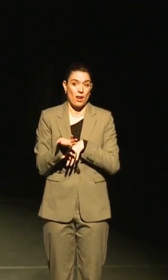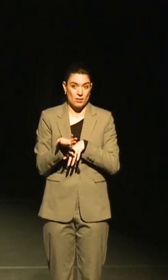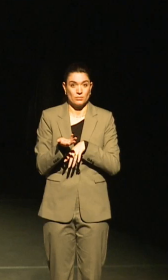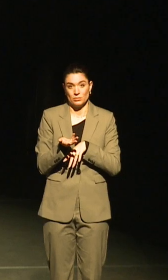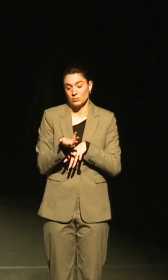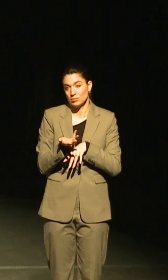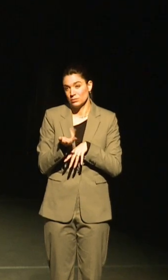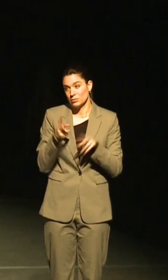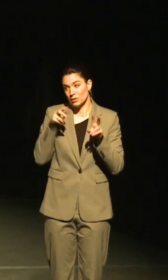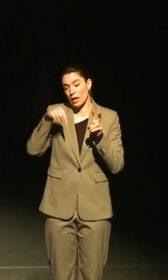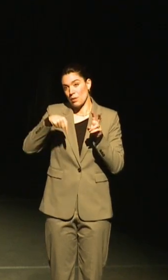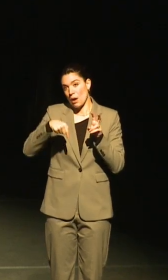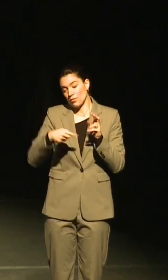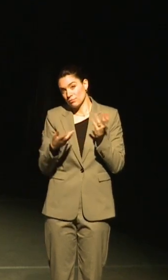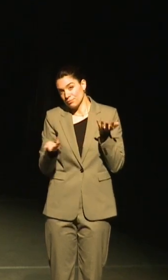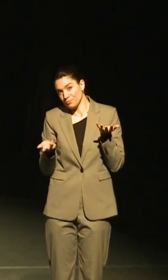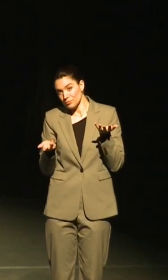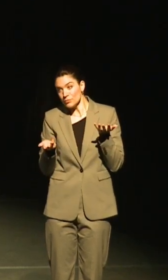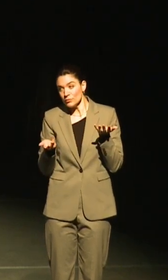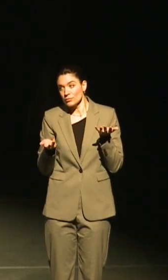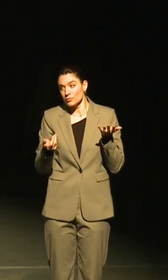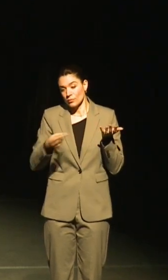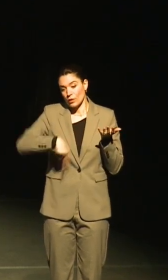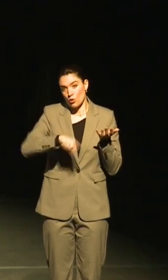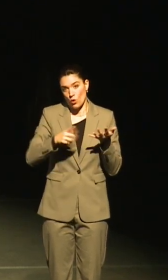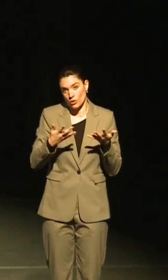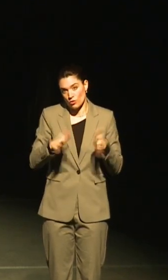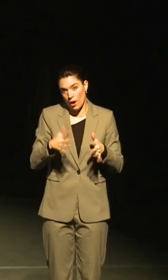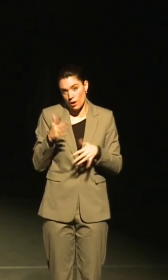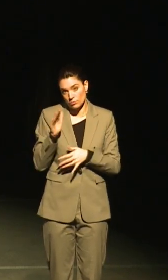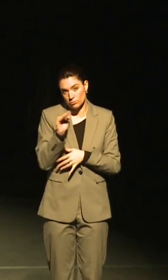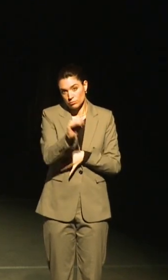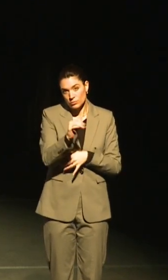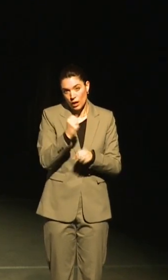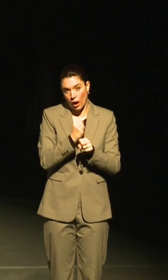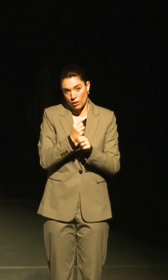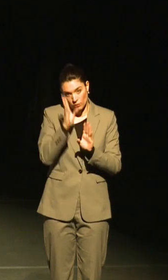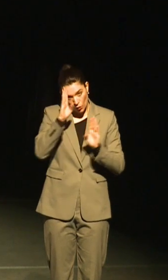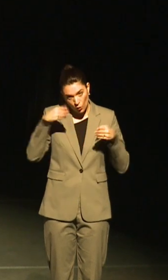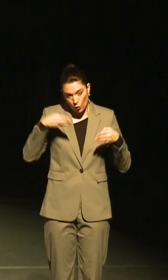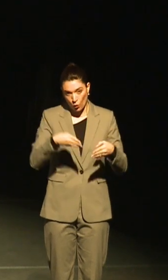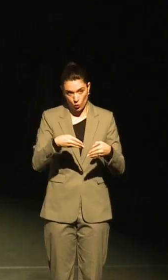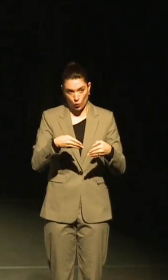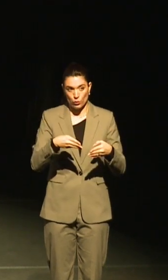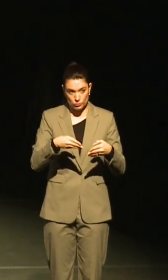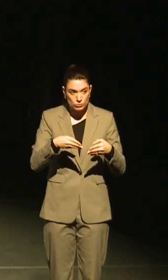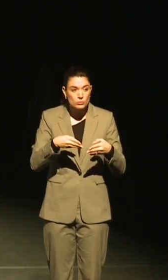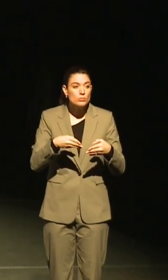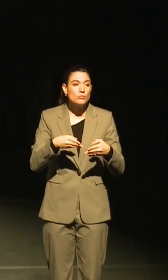questo che è quello che noi facciamo tutti i giorni ma le